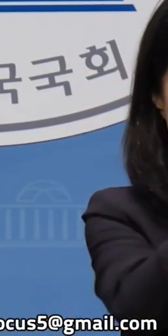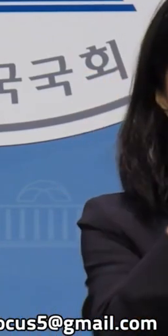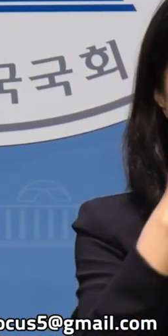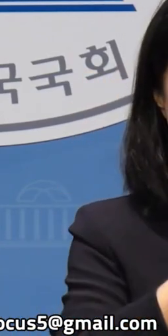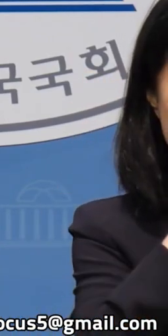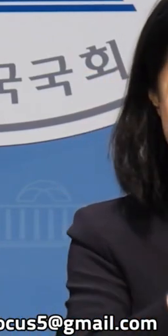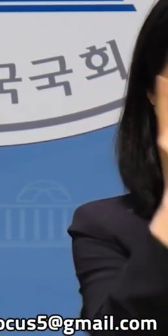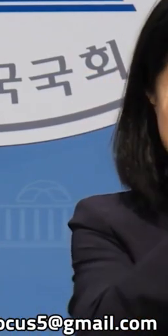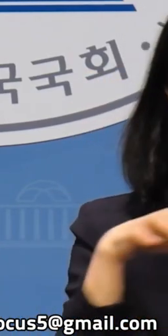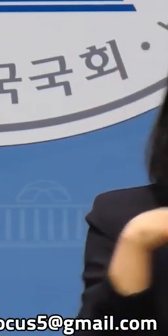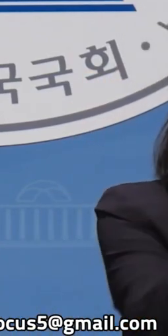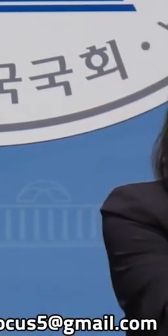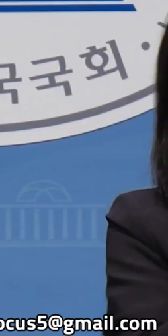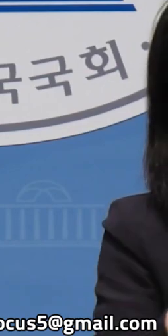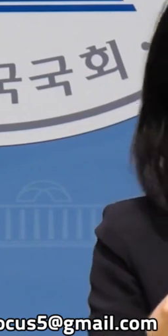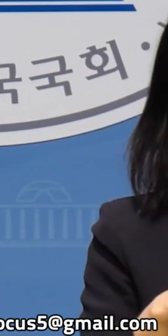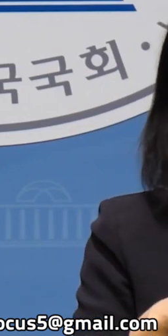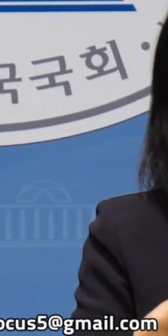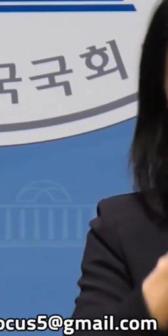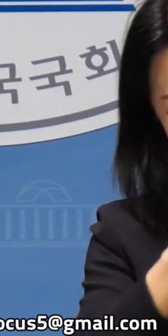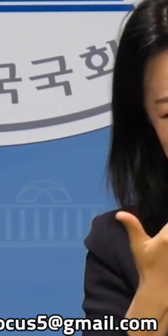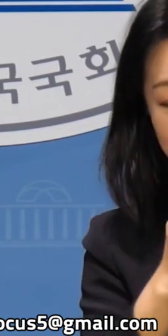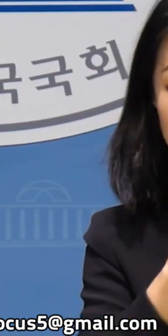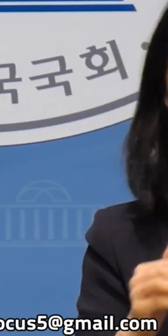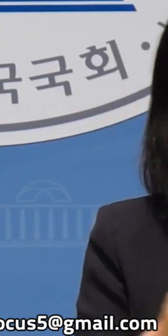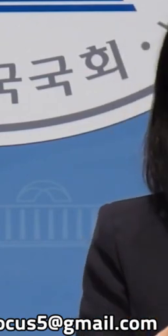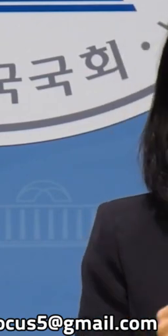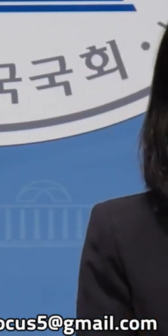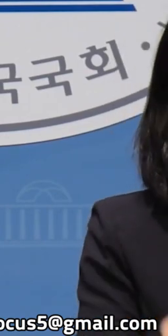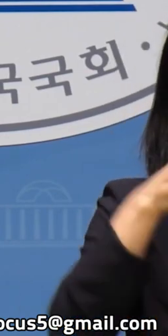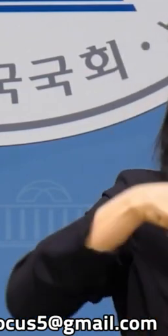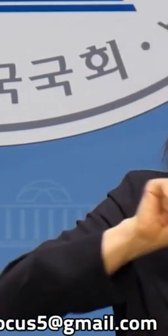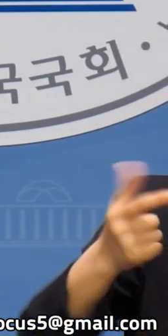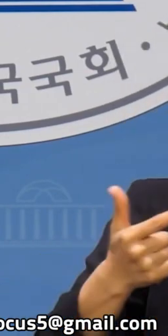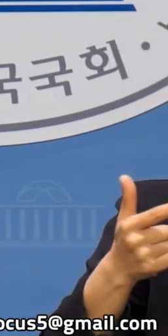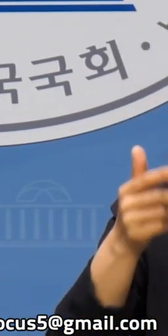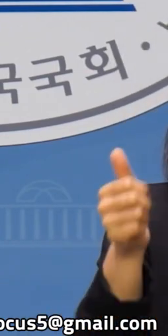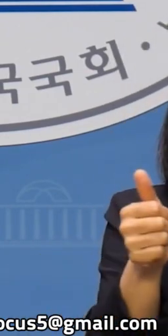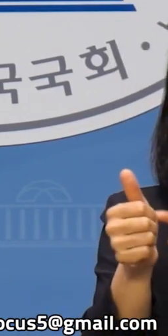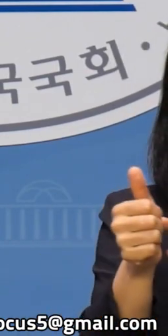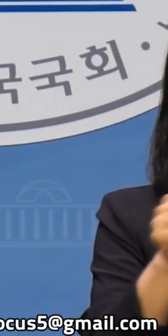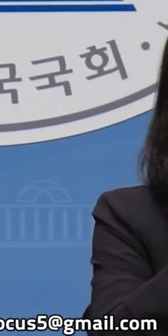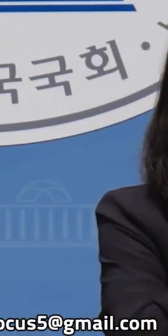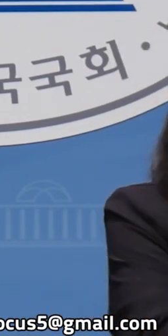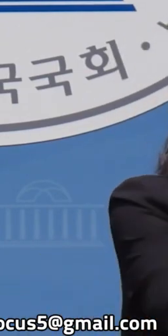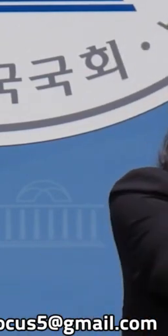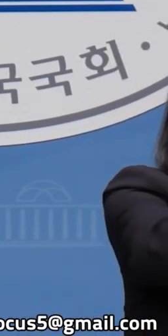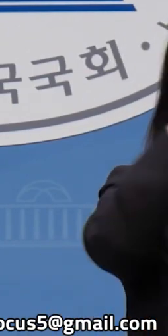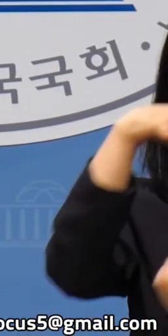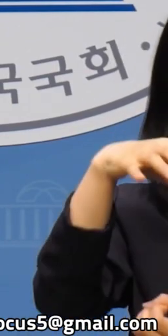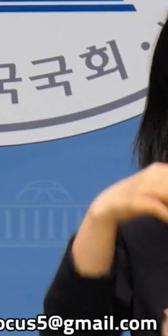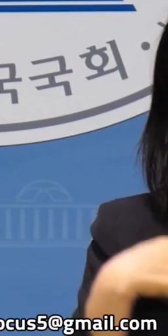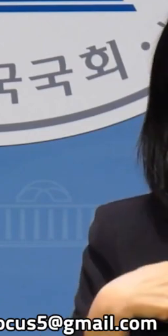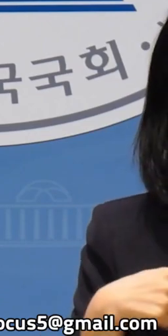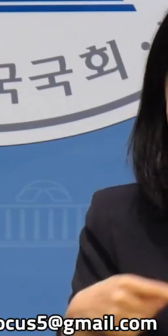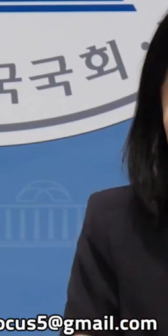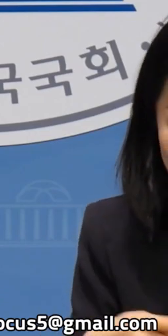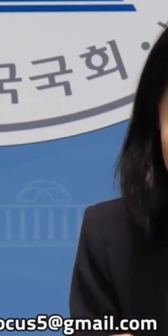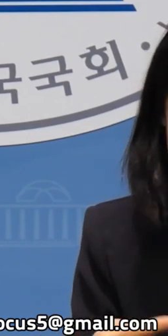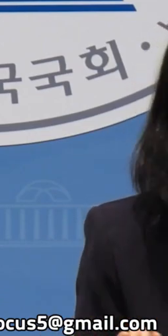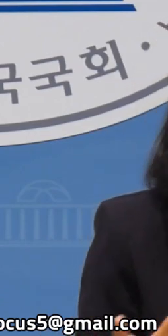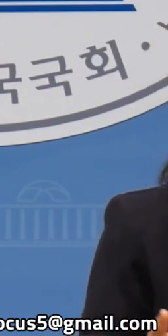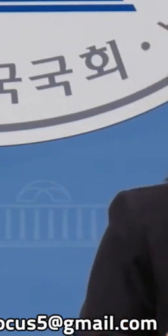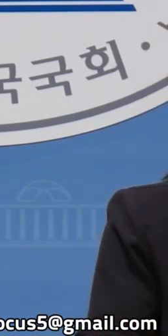한술 더 떠서 박지원 의원님은 불과 몇 시간 전에 오물풍선 도발에 대해 종이 주고 오물 받는다, 대로 주고